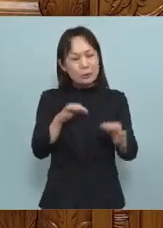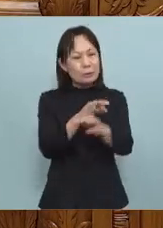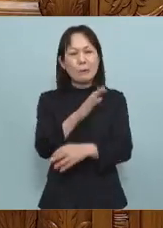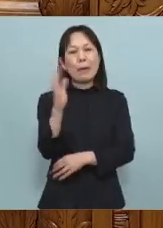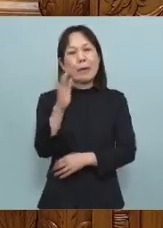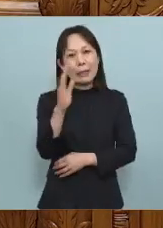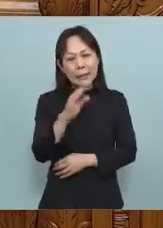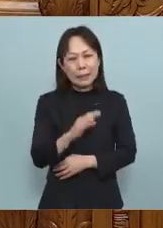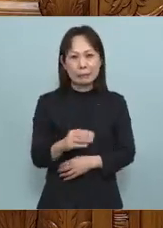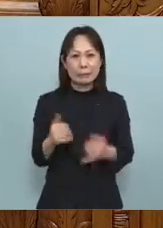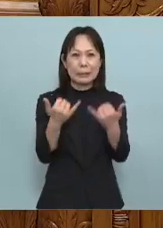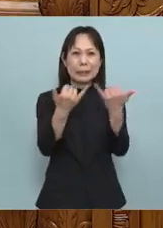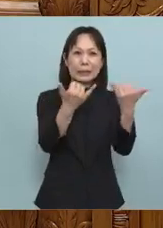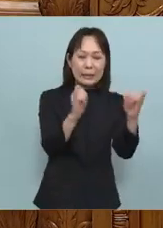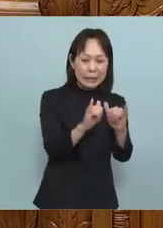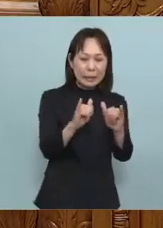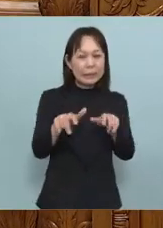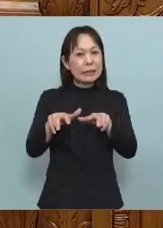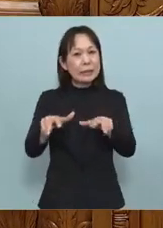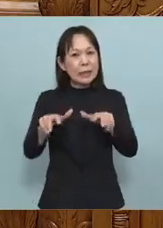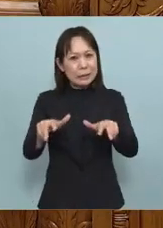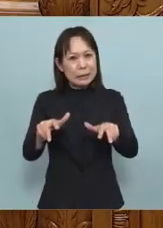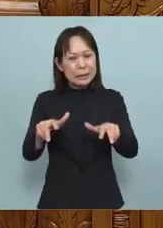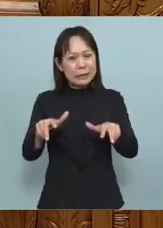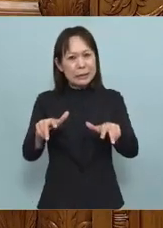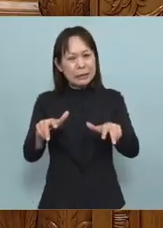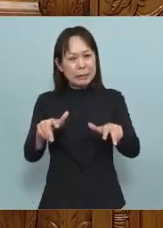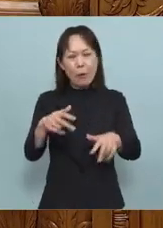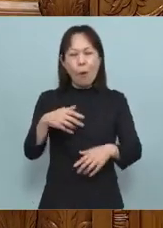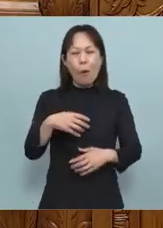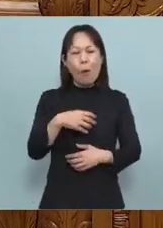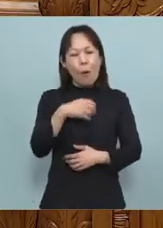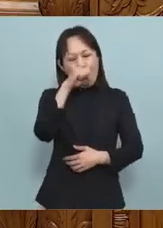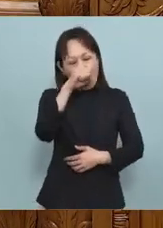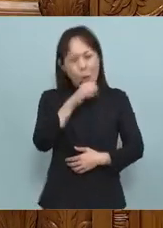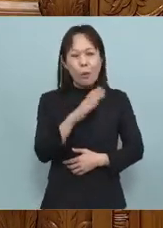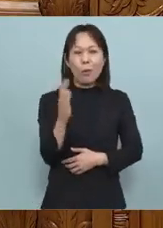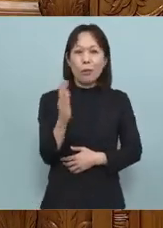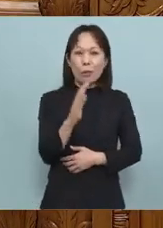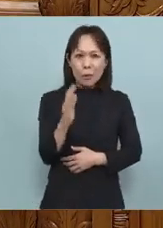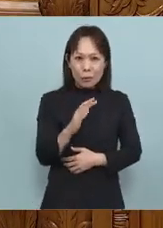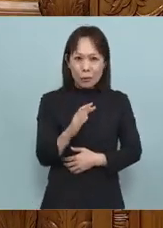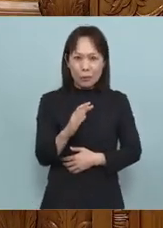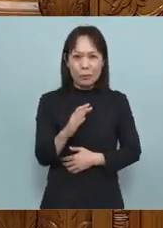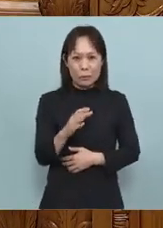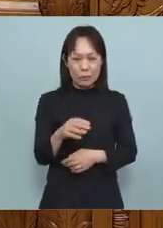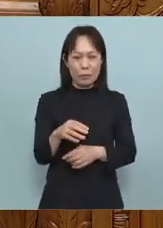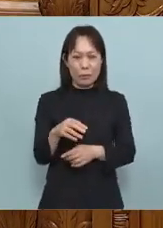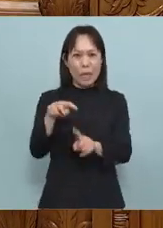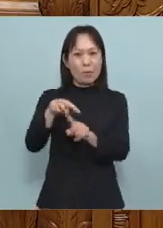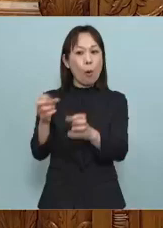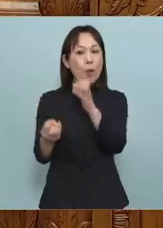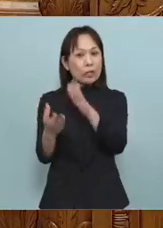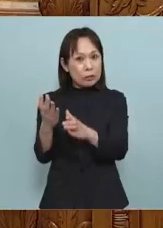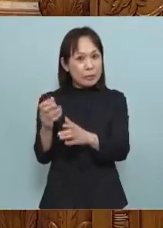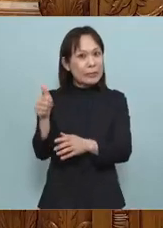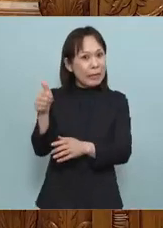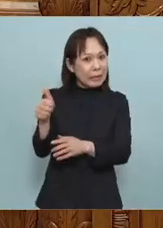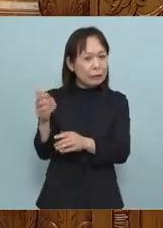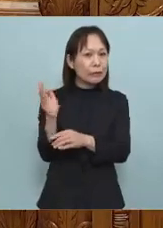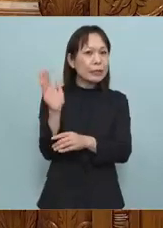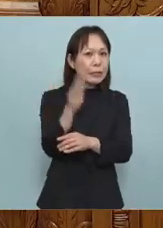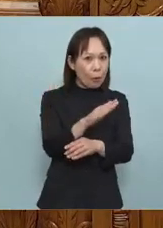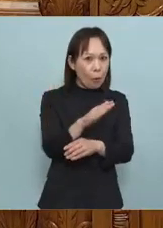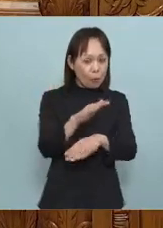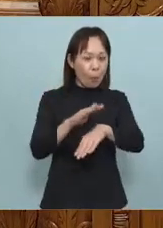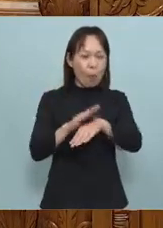社会、政治も不安定化する。小泉改革以降の新自由主義的な政策を転換